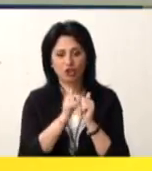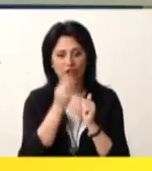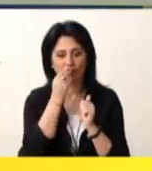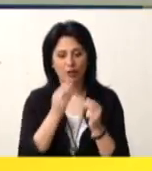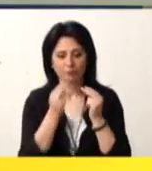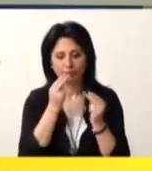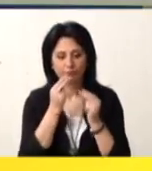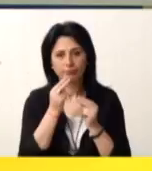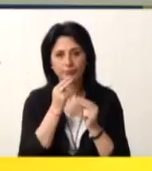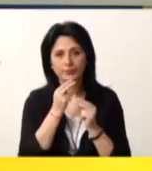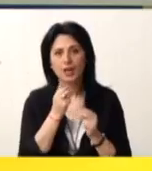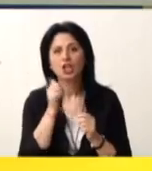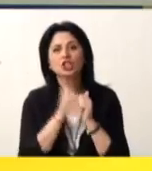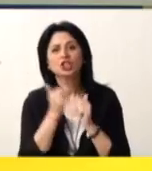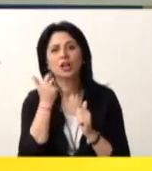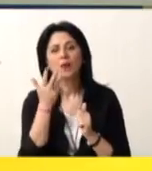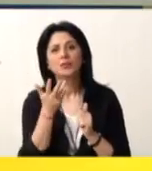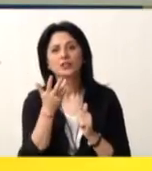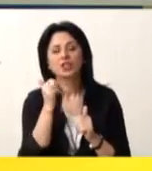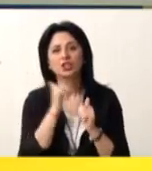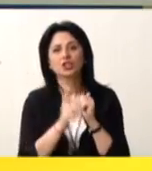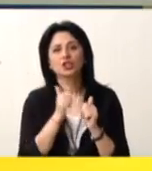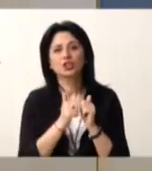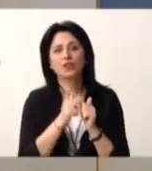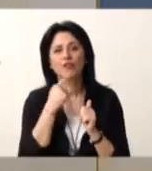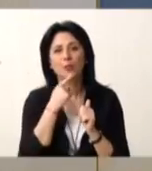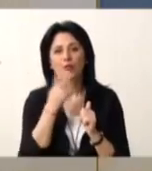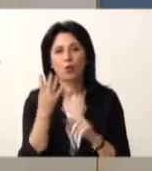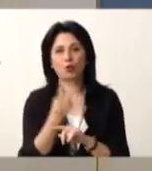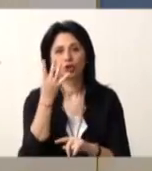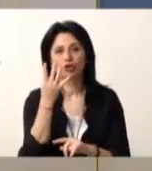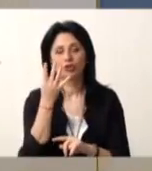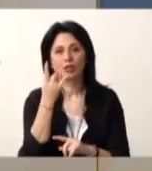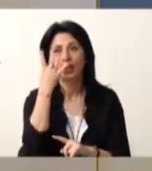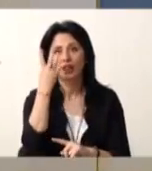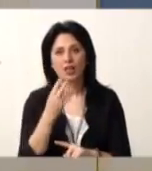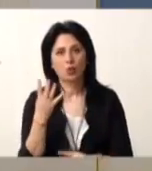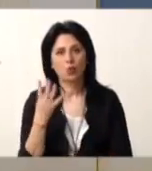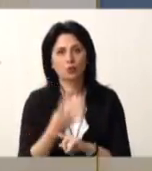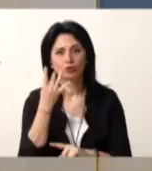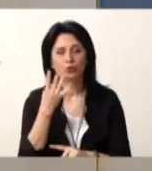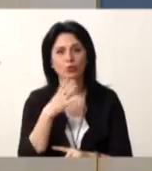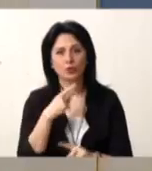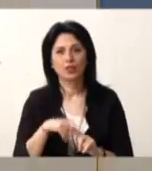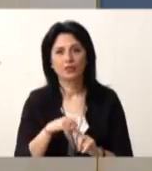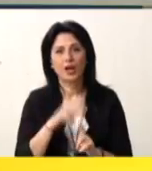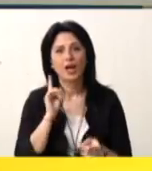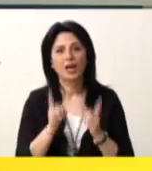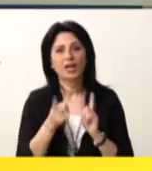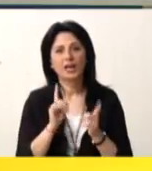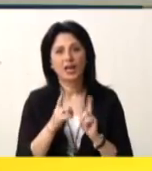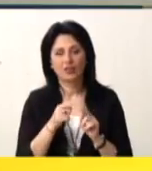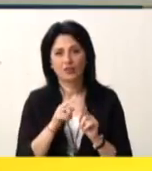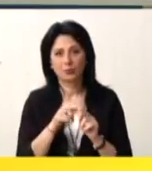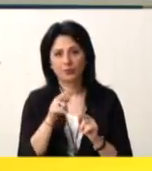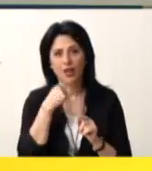ჭამთ და ხშირად რამდენს გულისხმობთ ანდრო? ხშირად გულისხმობთ 4-ჯერ მინიმუმ დღეში. ანუ რეალურად